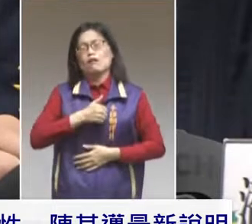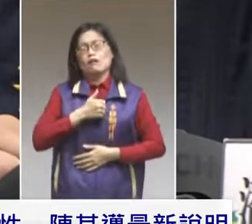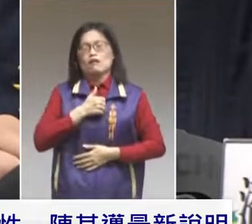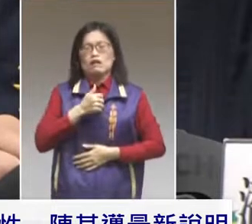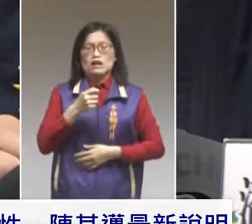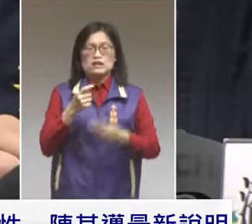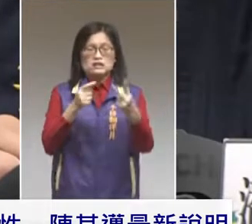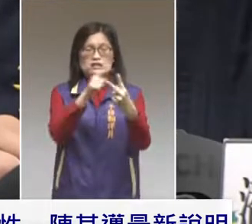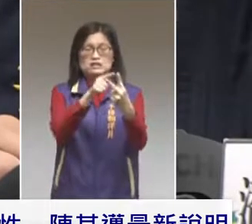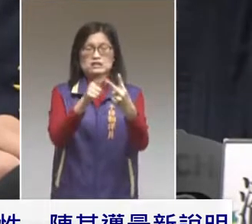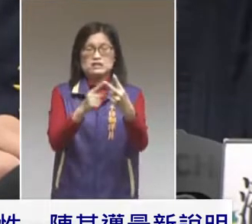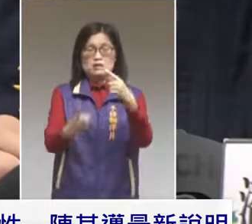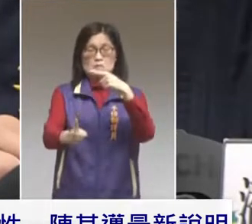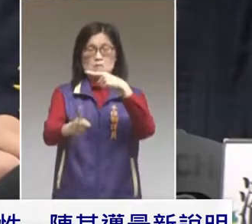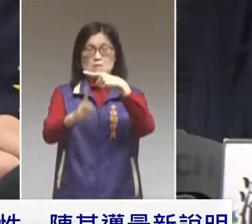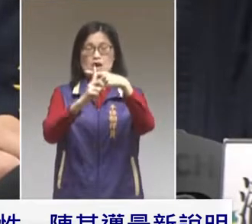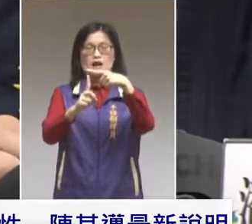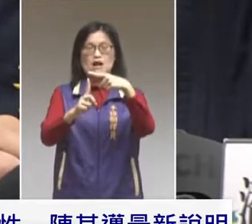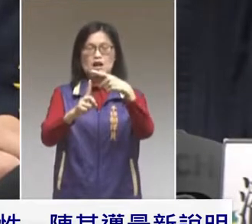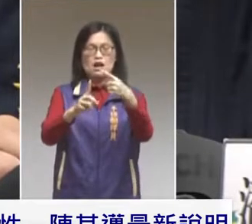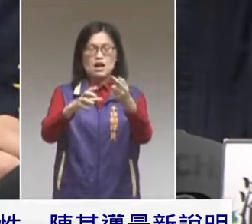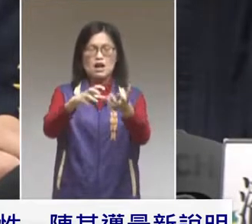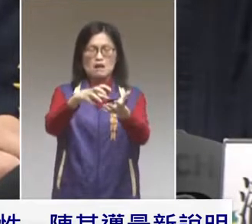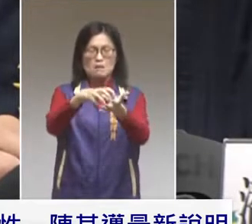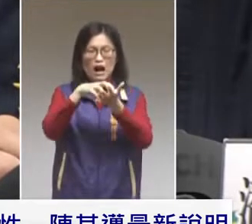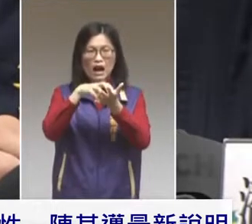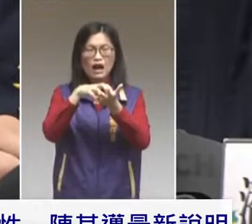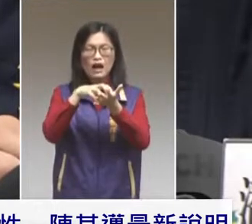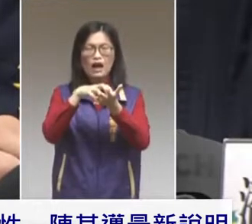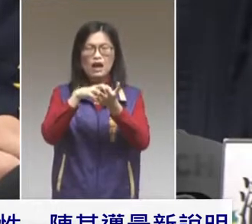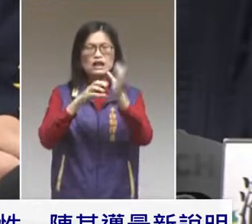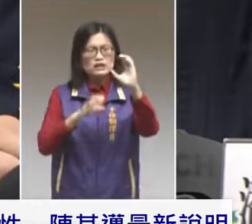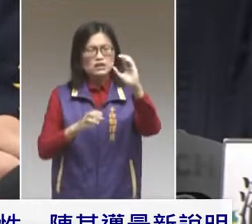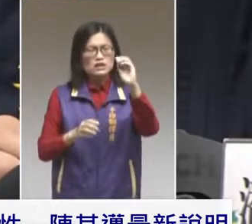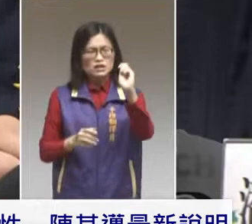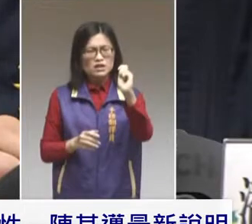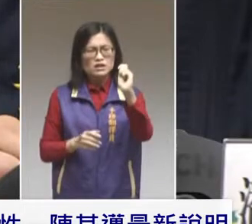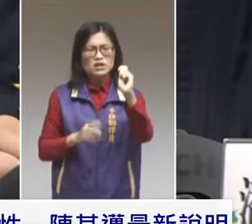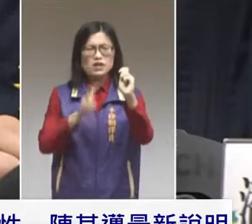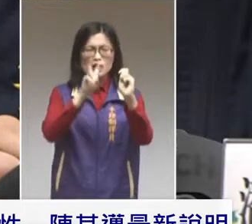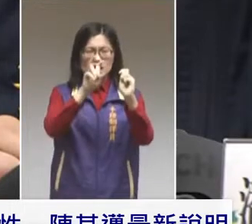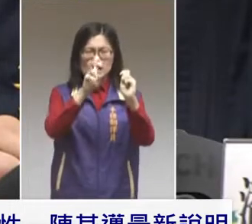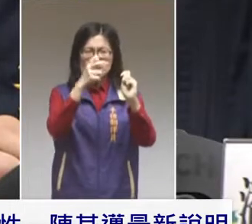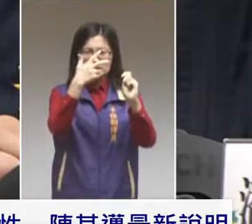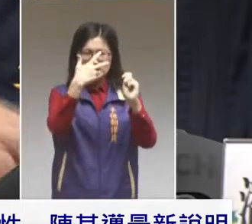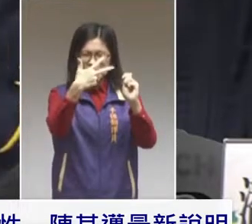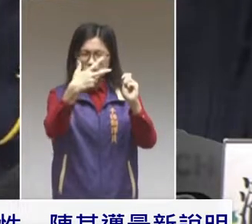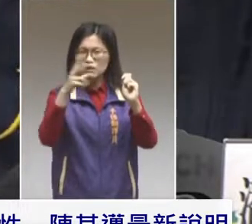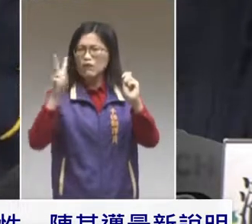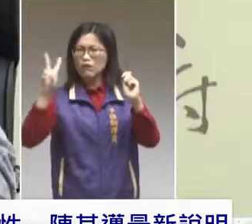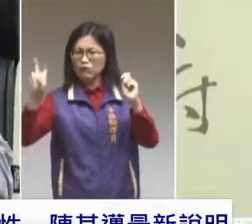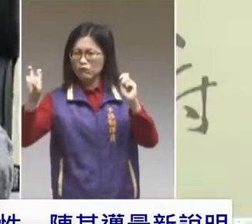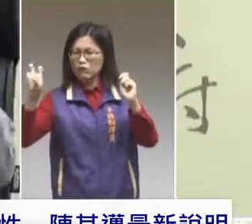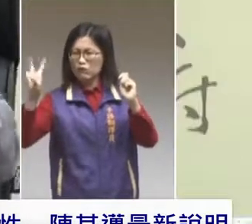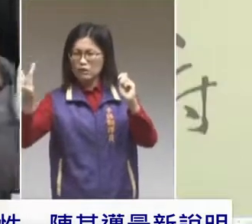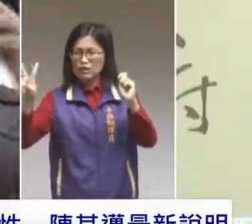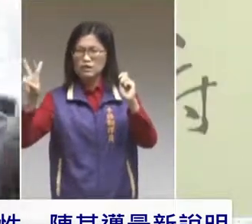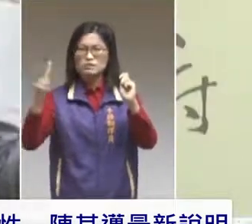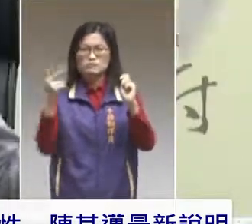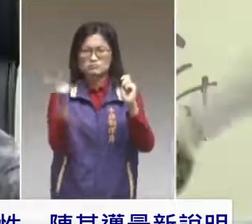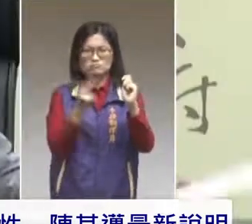有出现喉咙痒的症状，那果不其然，这两位就呈现阳性的一个检出结果，那系列值分别